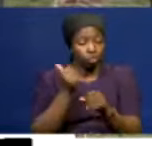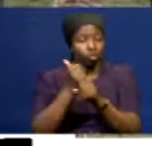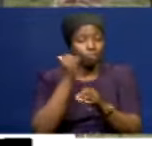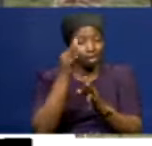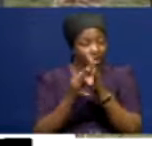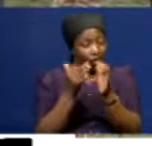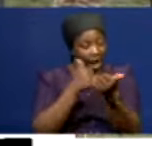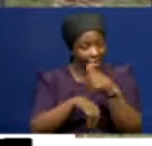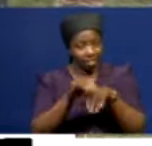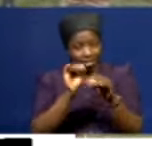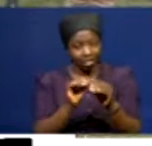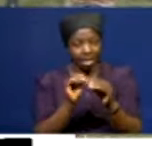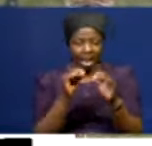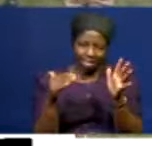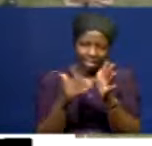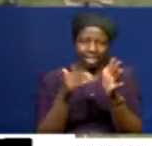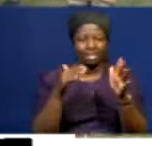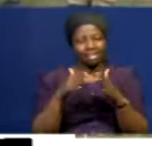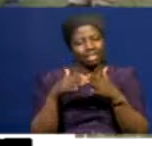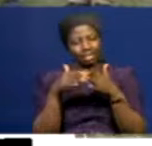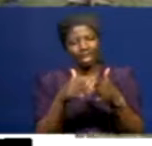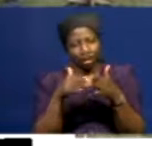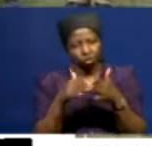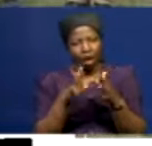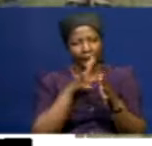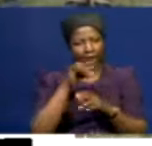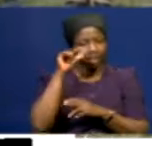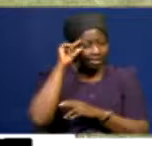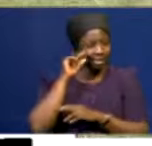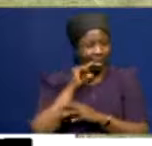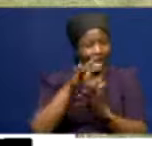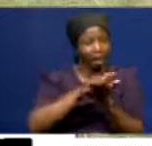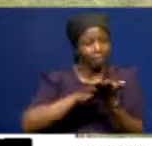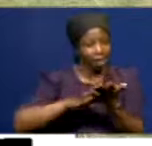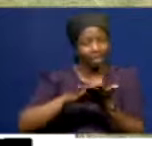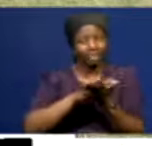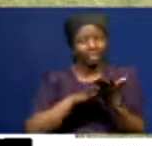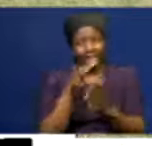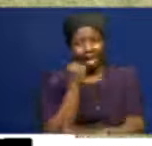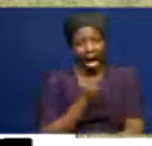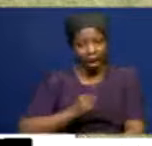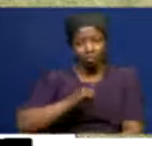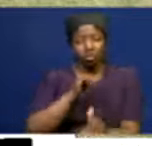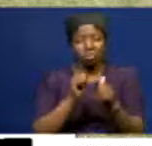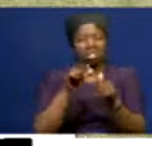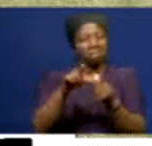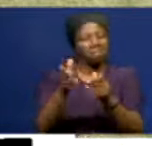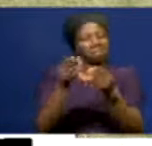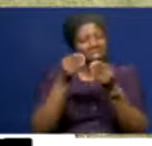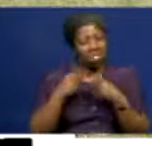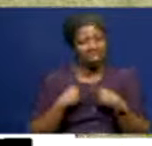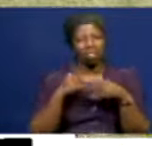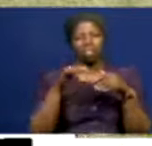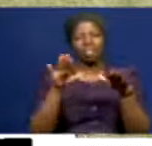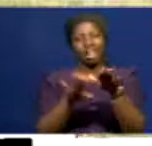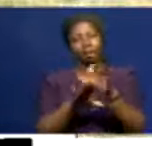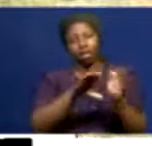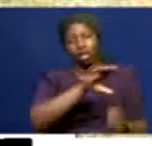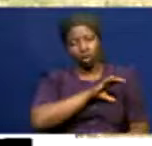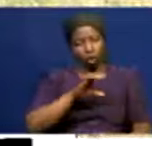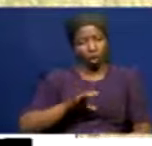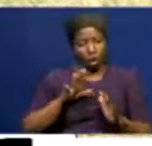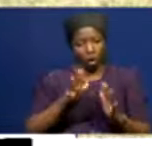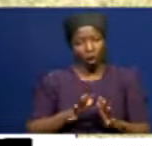ya kesi za dhulma za kimapenzi na kijinsia wanazopokea. Kwa mujibu wa naibu kamishna wa kaunti ya Siaya